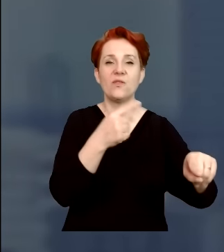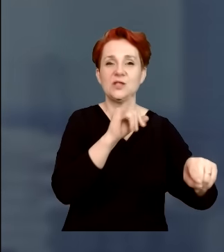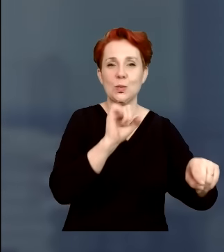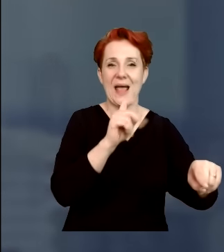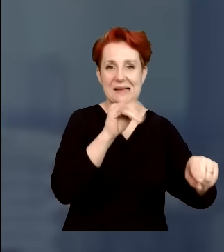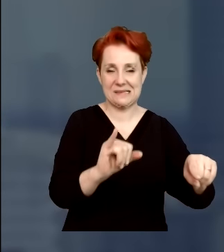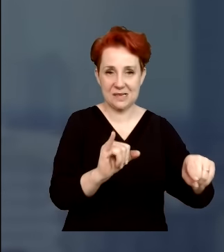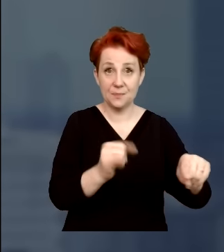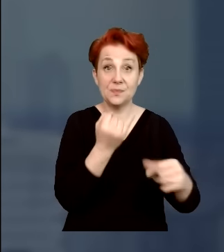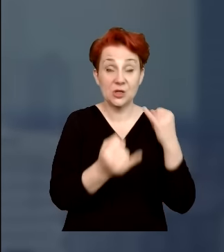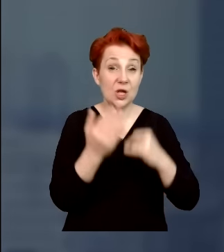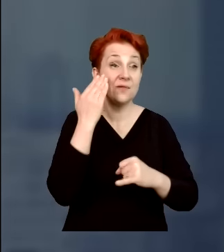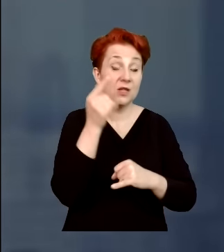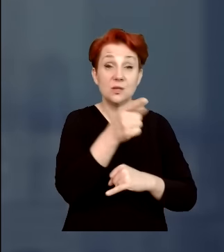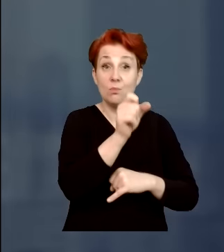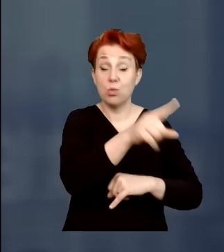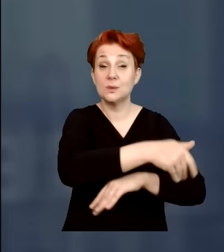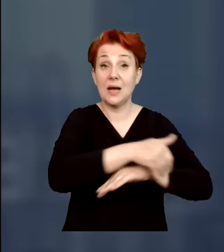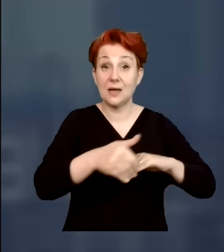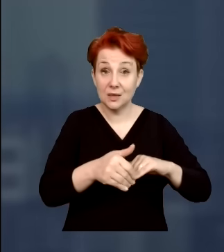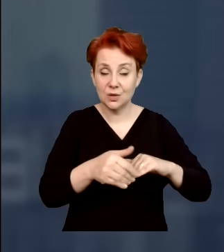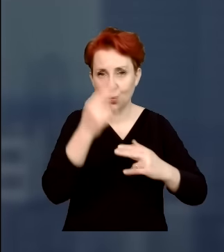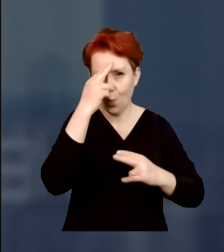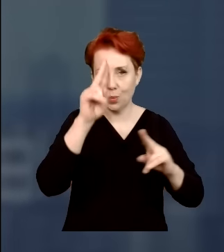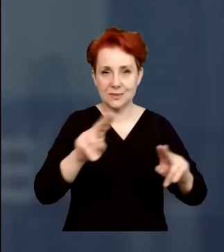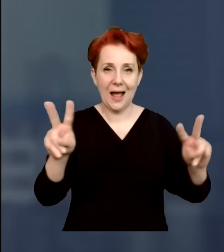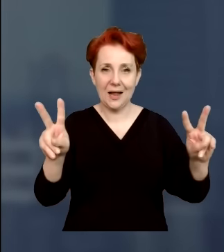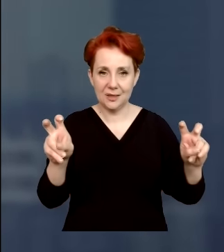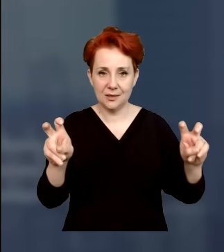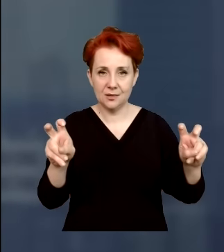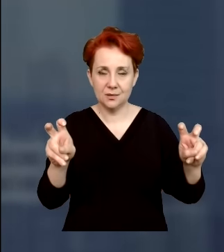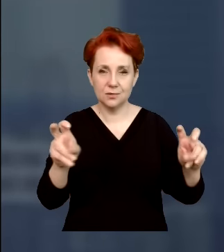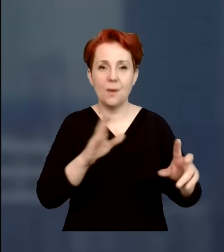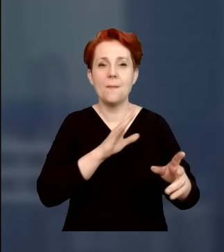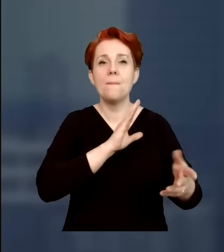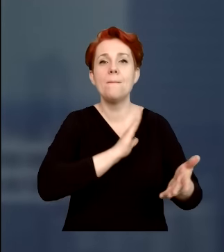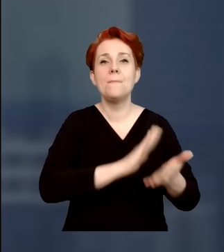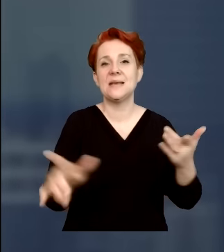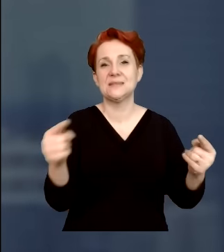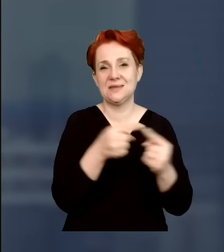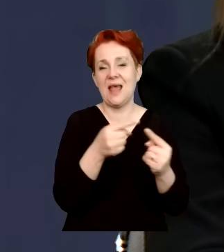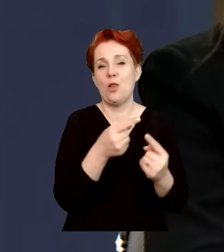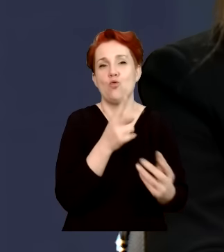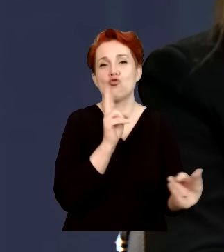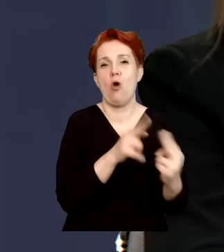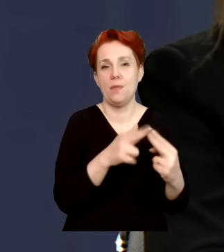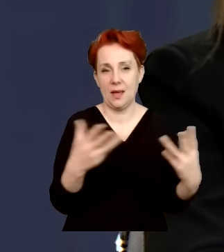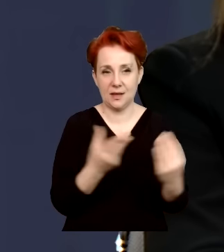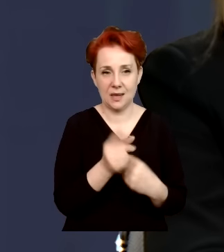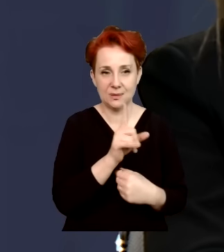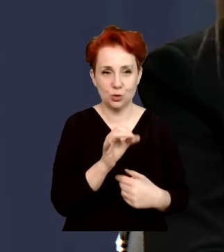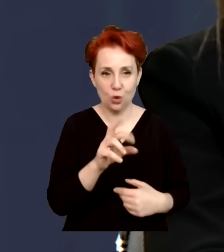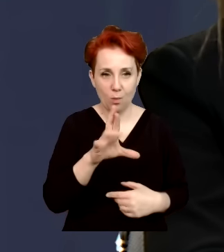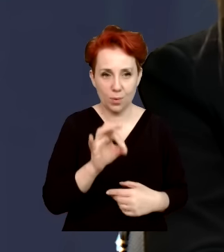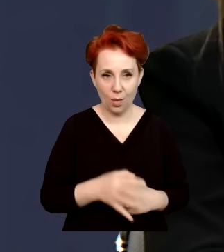to skoro wiedzieli, że jest za granicą, to uznali, cytuję tutaj, za bezcelowe kontaktowanie się ze Zbigniewem Ziobrą. Czy